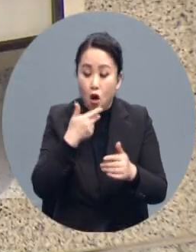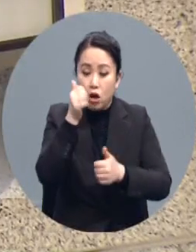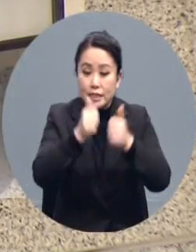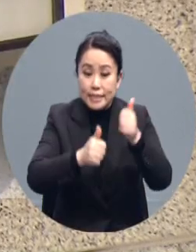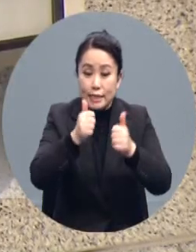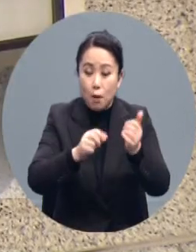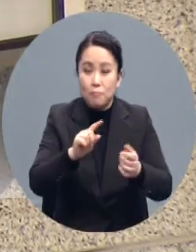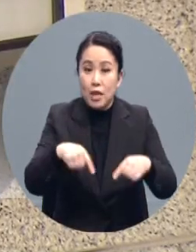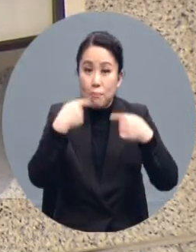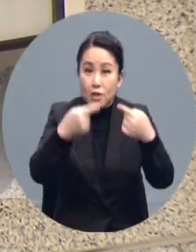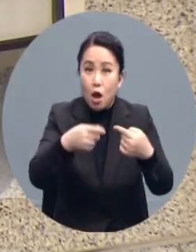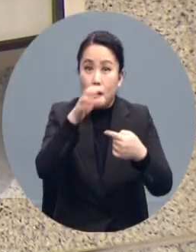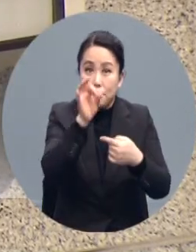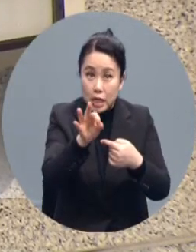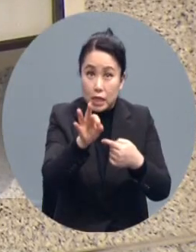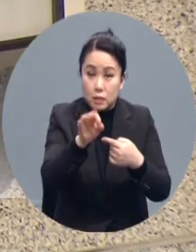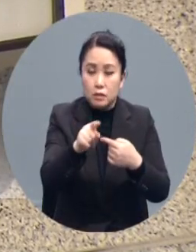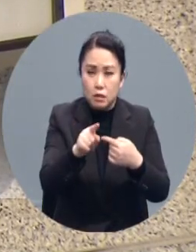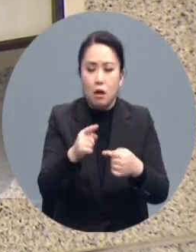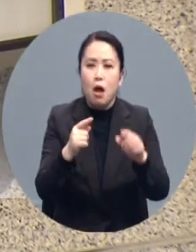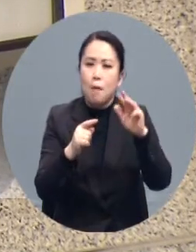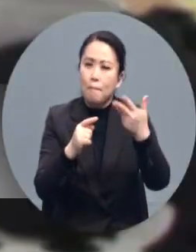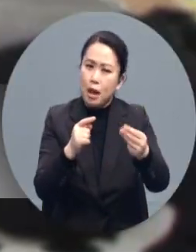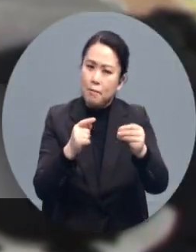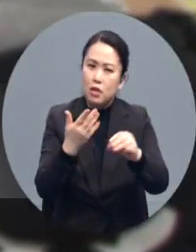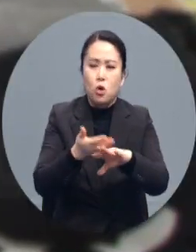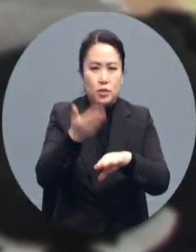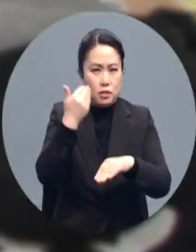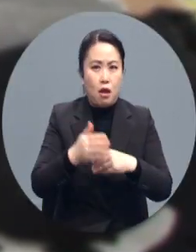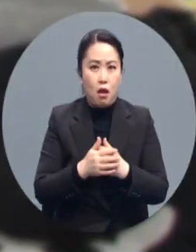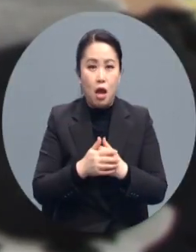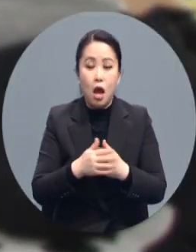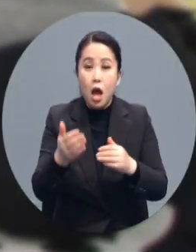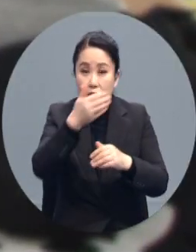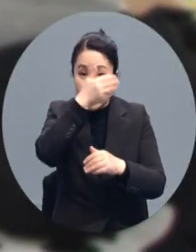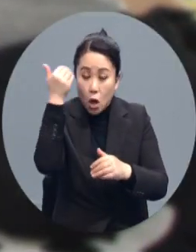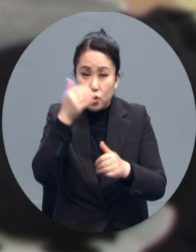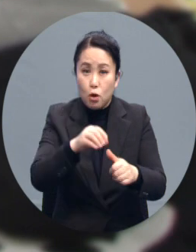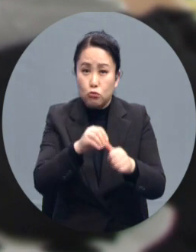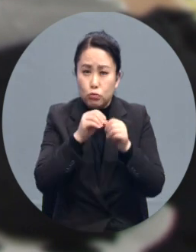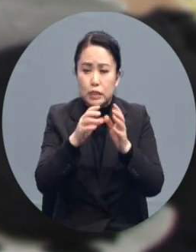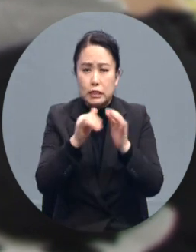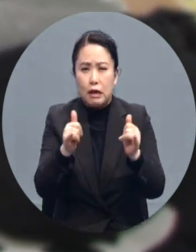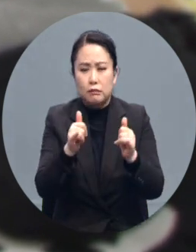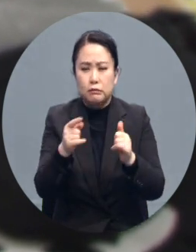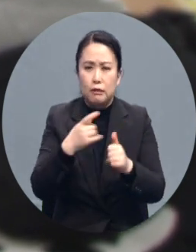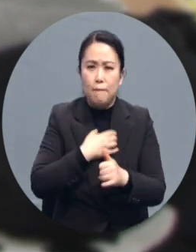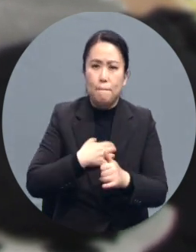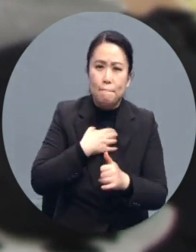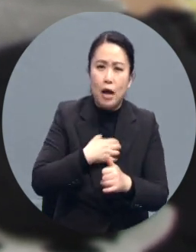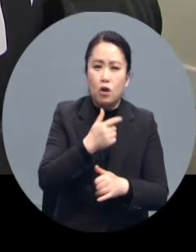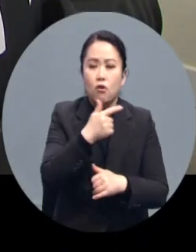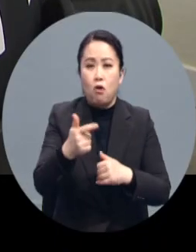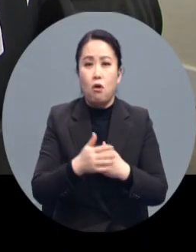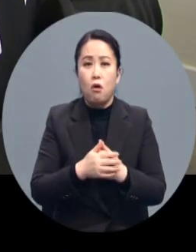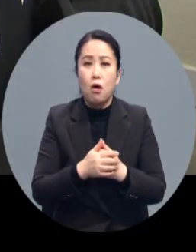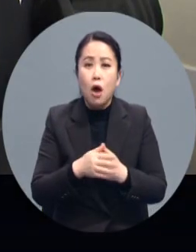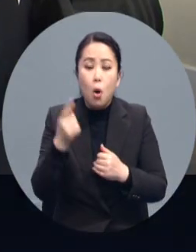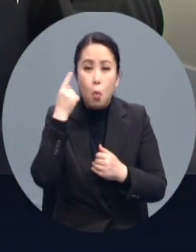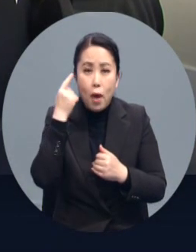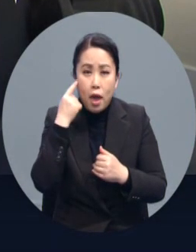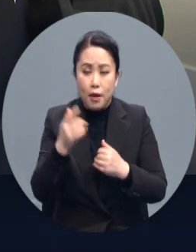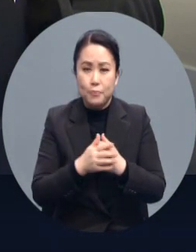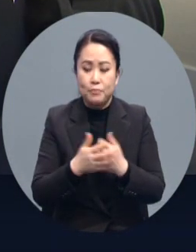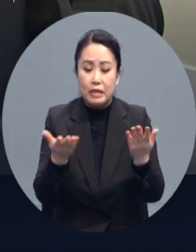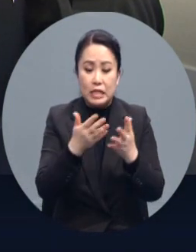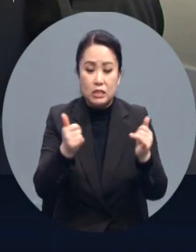1회 응시료가 많게는 8만 원을 훌쩍 넘습니다. 청년 구직자들도 울상입니다. 한 번 보는 게 아니라 사람들 여러